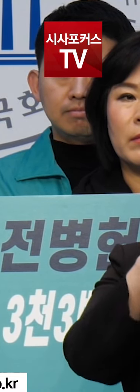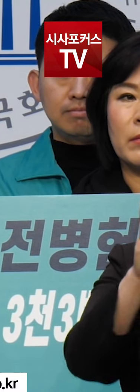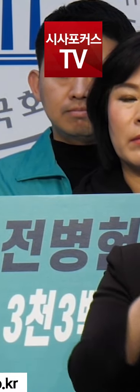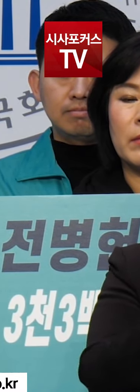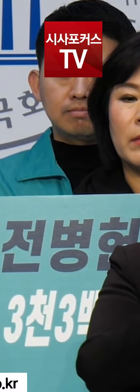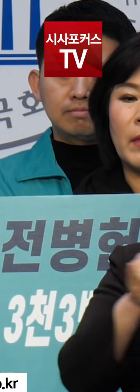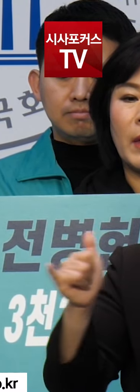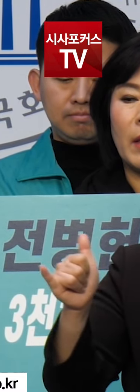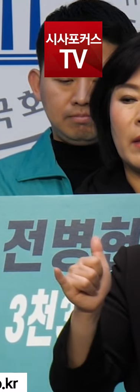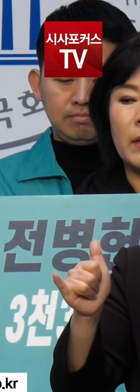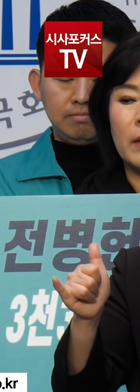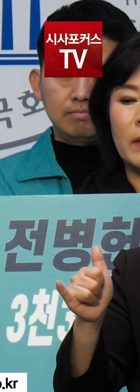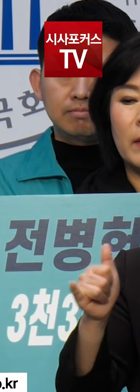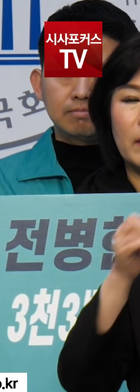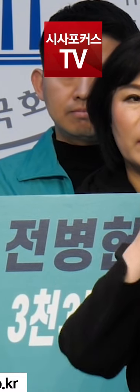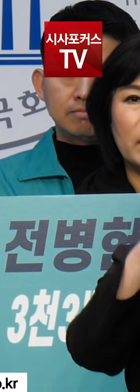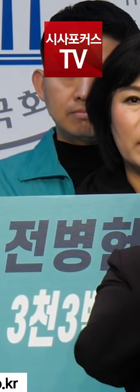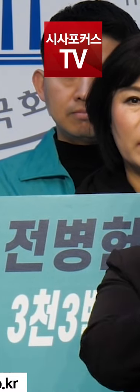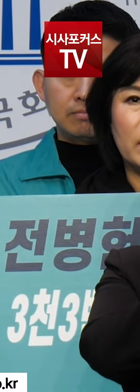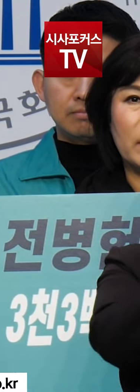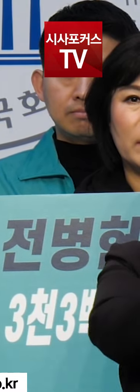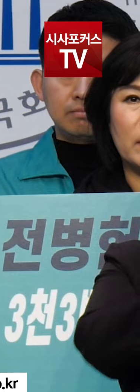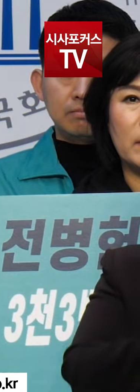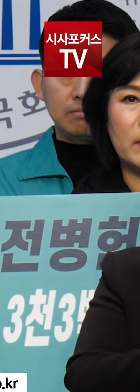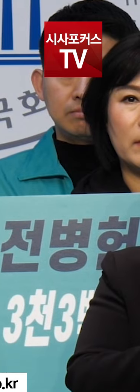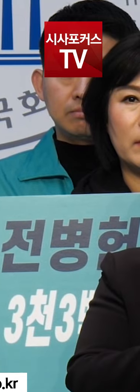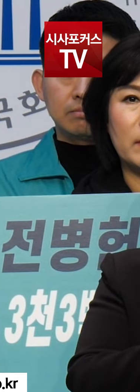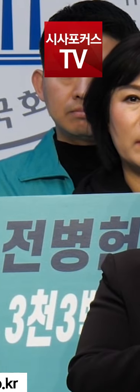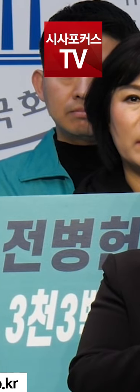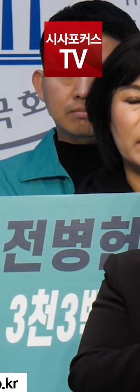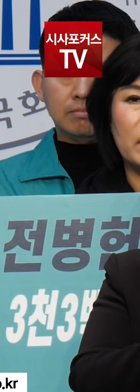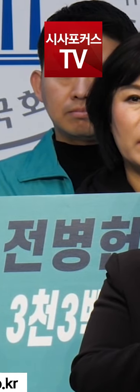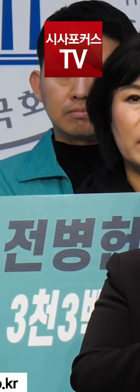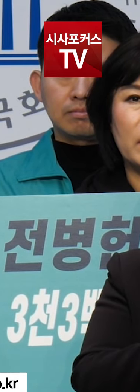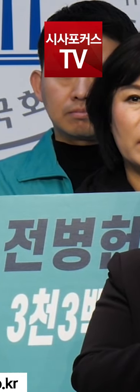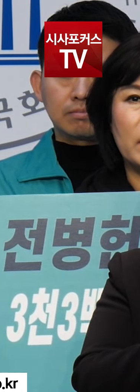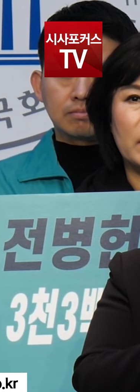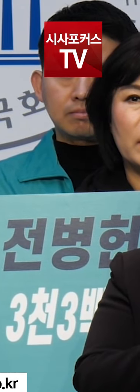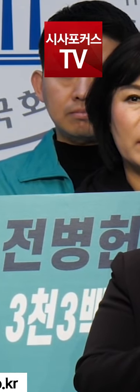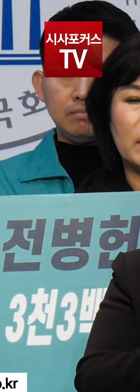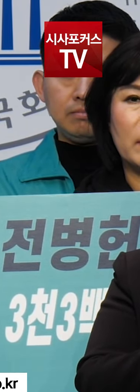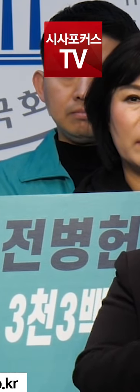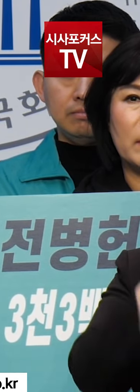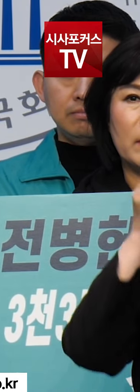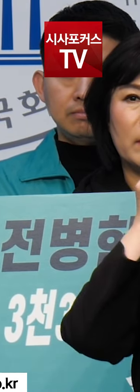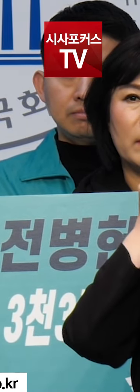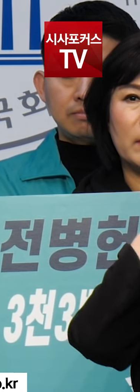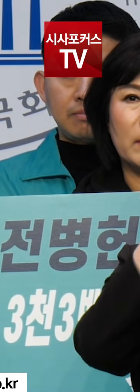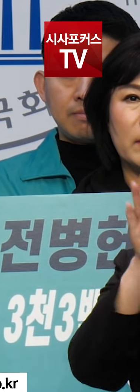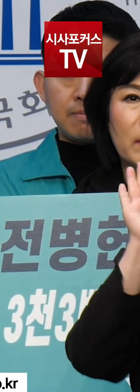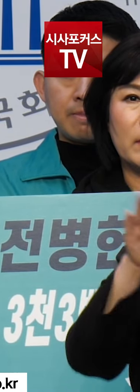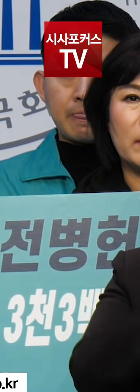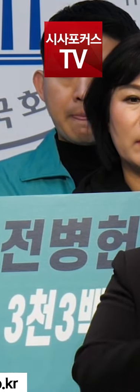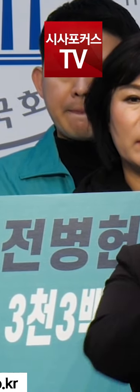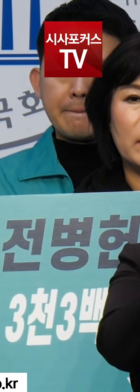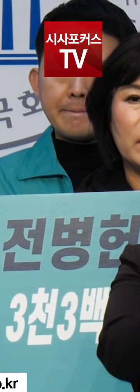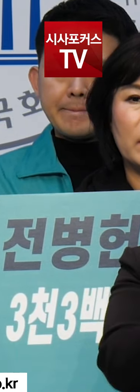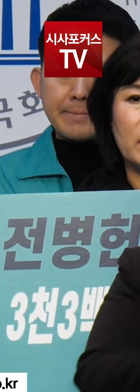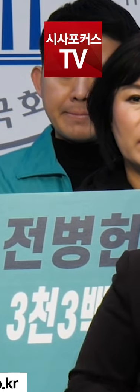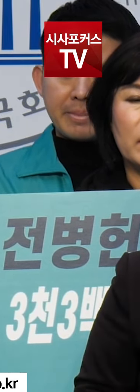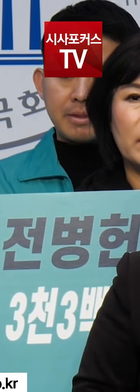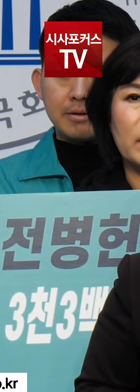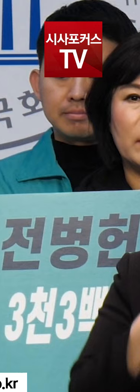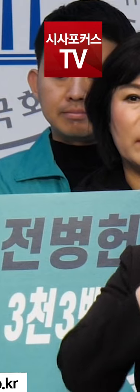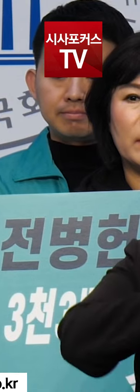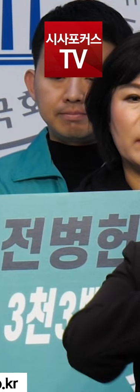3,333분의 신규 당원과 함께 새로운 미래에 입당합니다. 저는 오늘 엄중한 마음으로 이